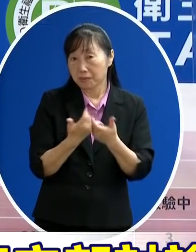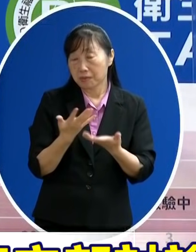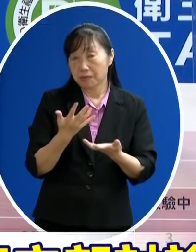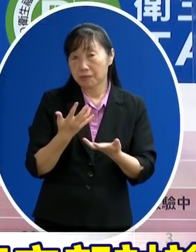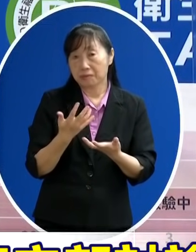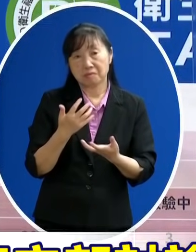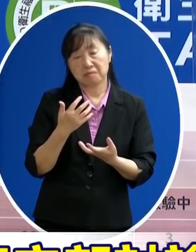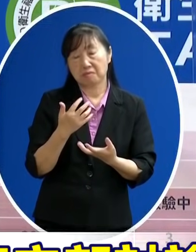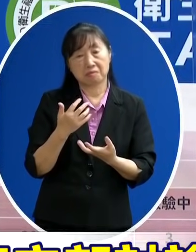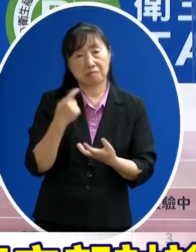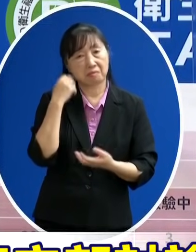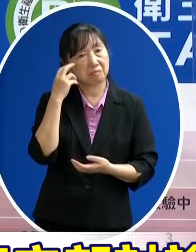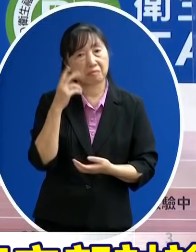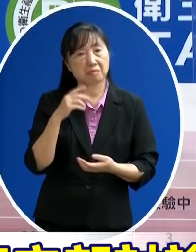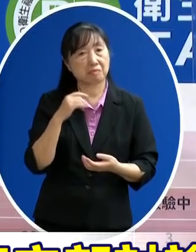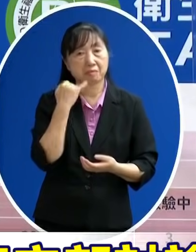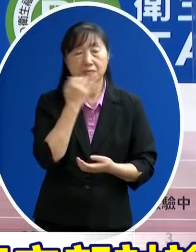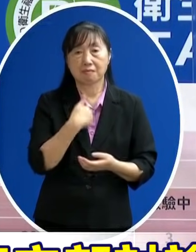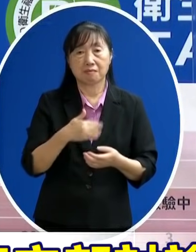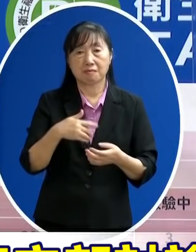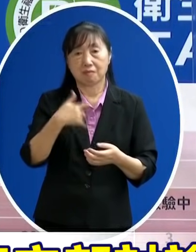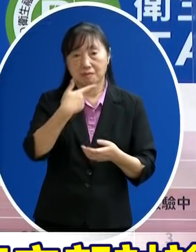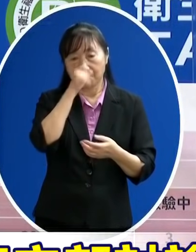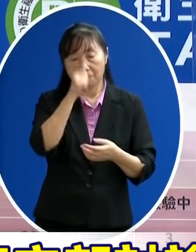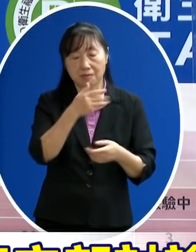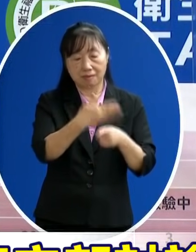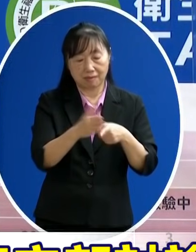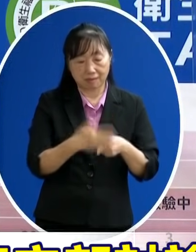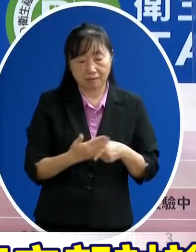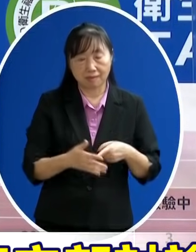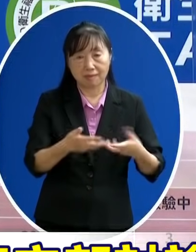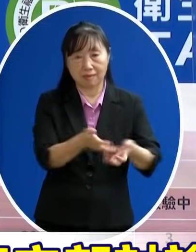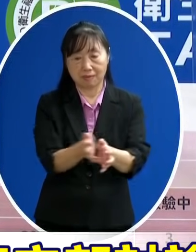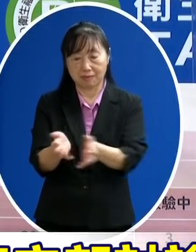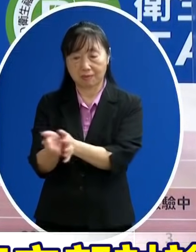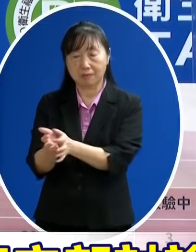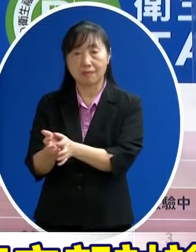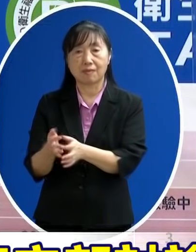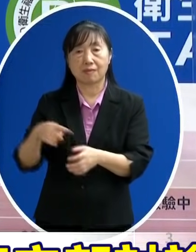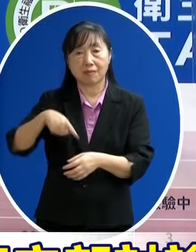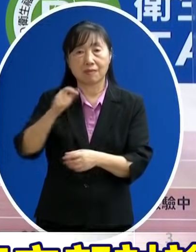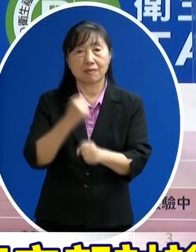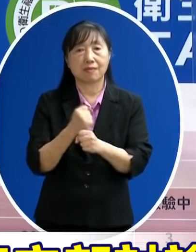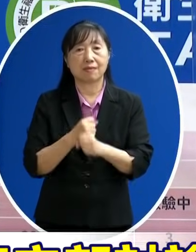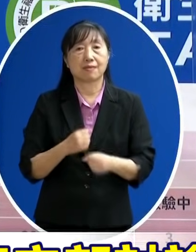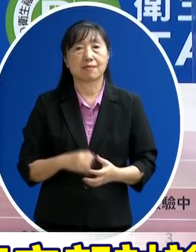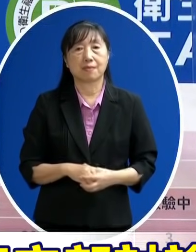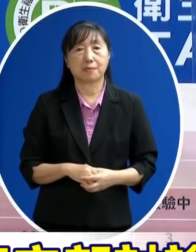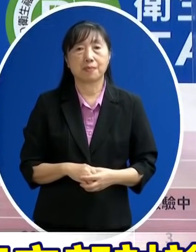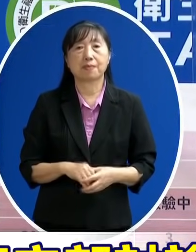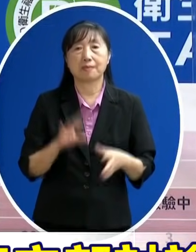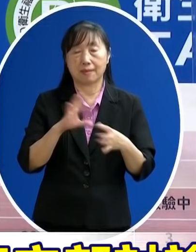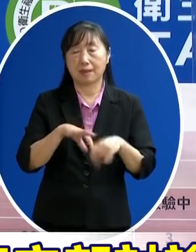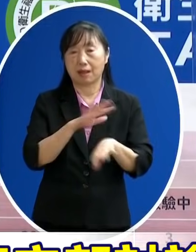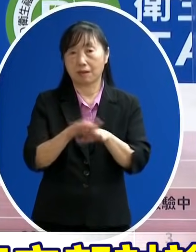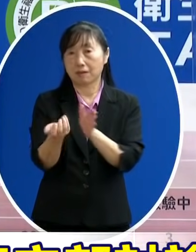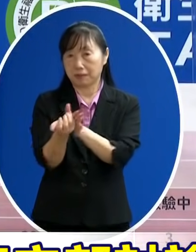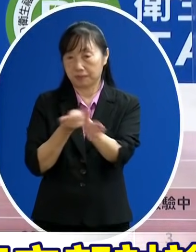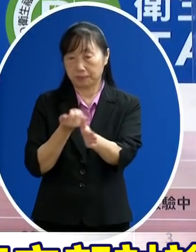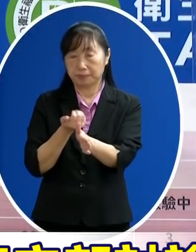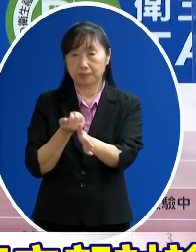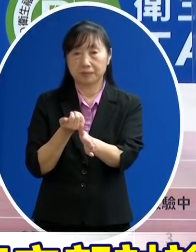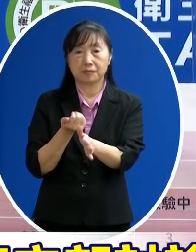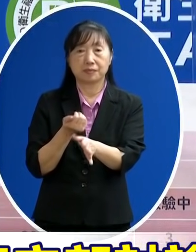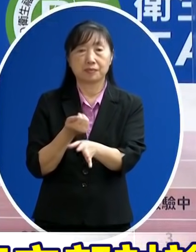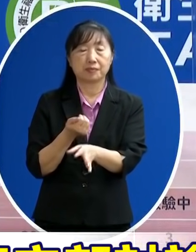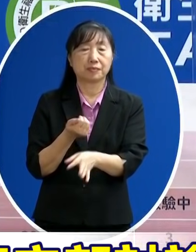可能不是那么适合，可能是要分批分段的，好来做这个事情。那所以我们还是会尽早的哈，想把它